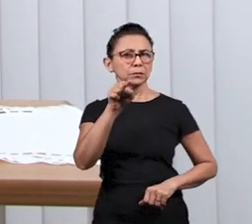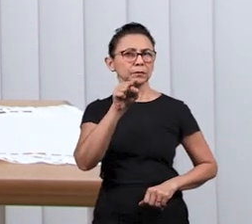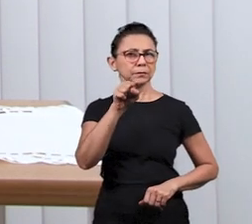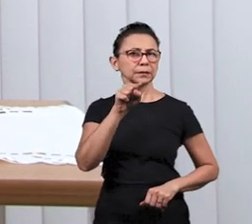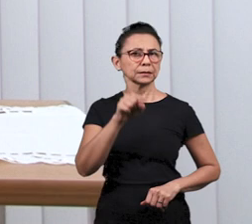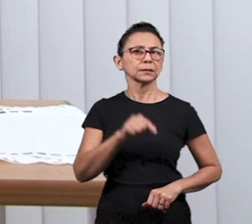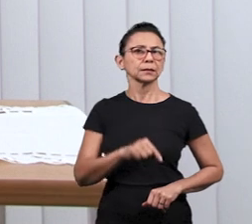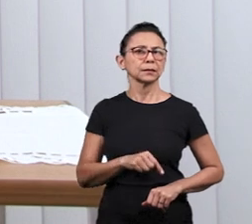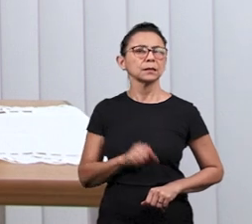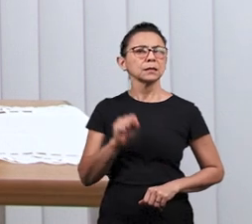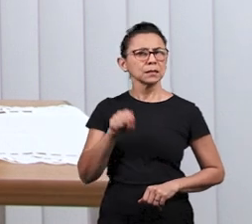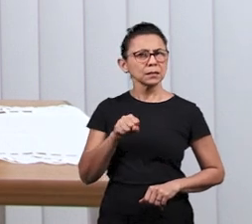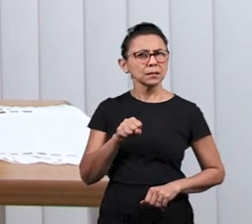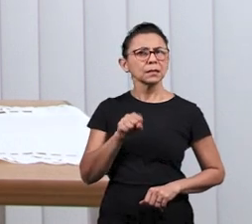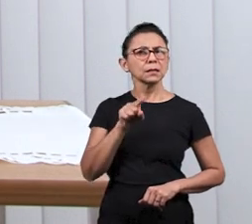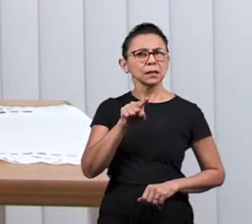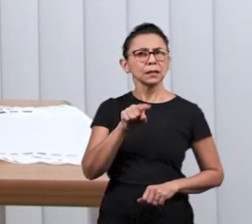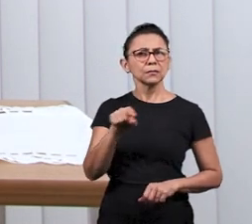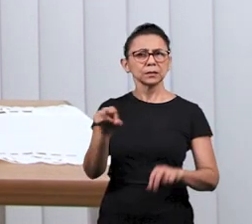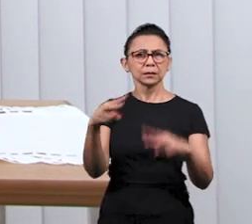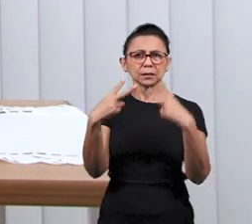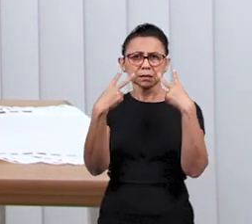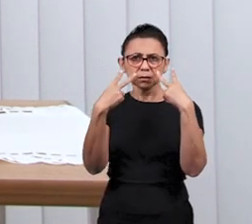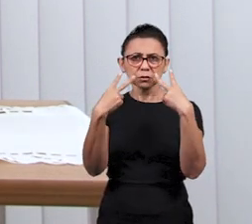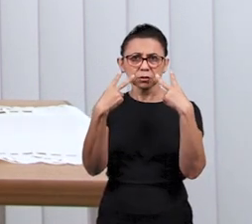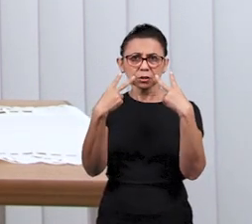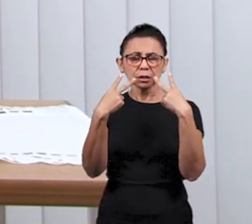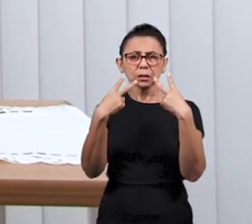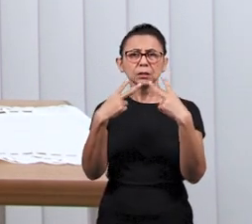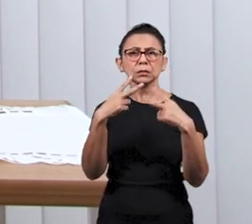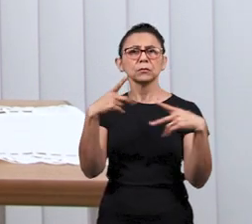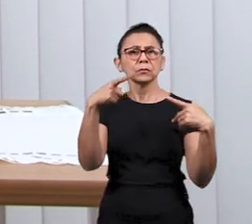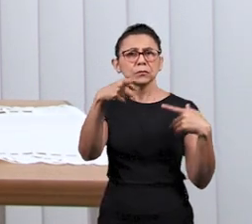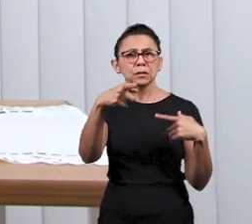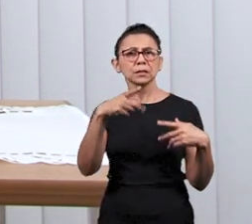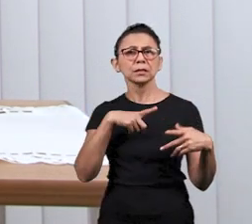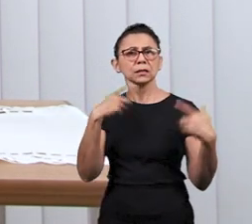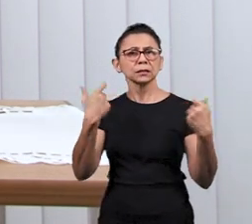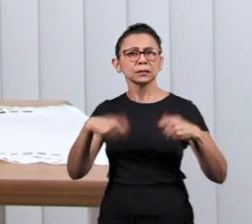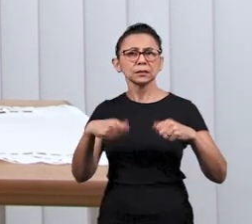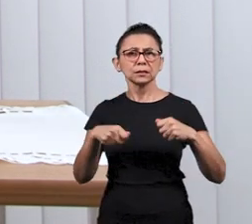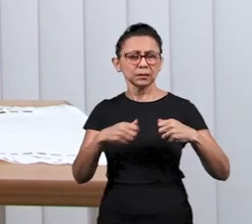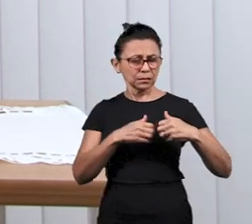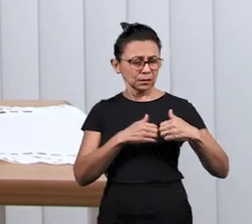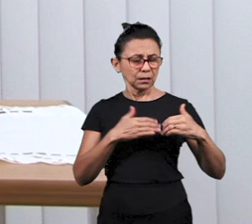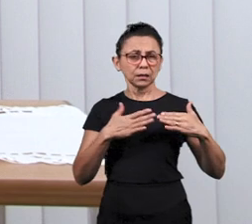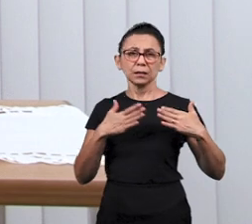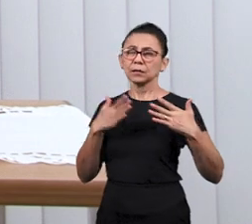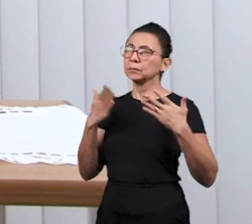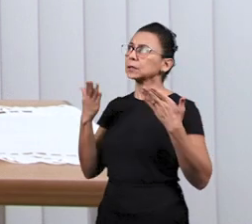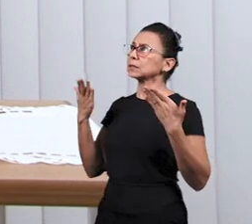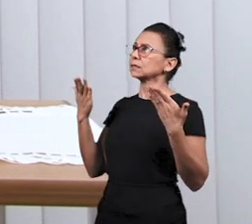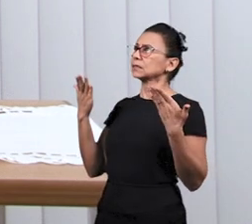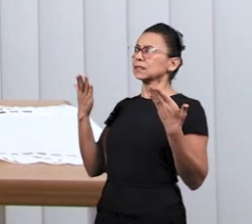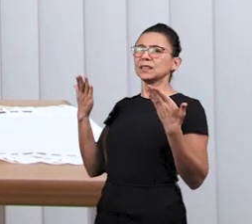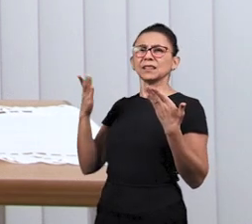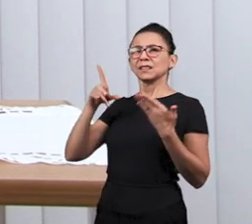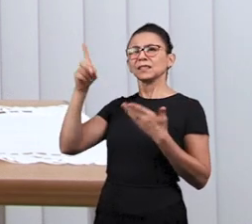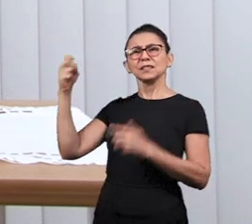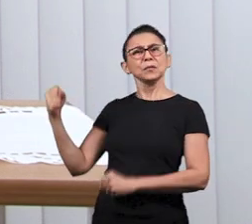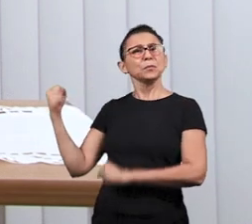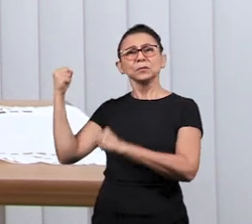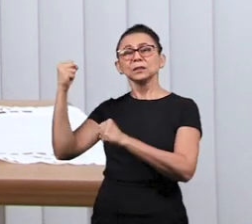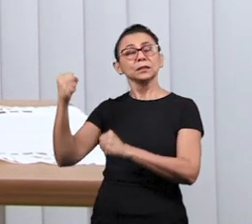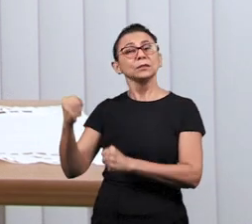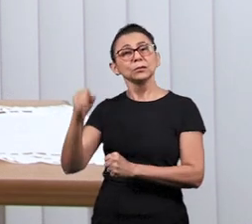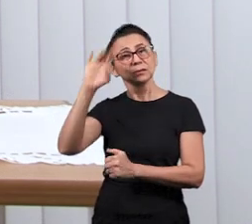присутствующий. Этот вечер, это вечер возможности для тебя, наш гость. Открой свое